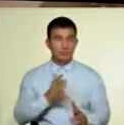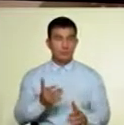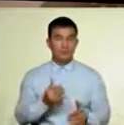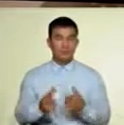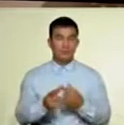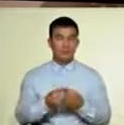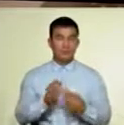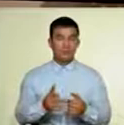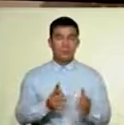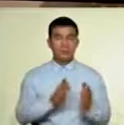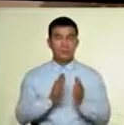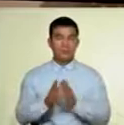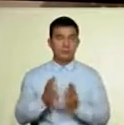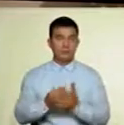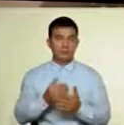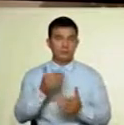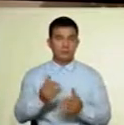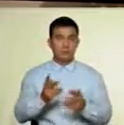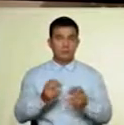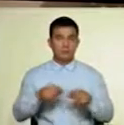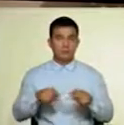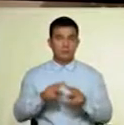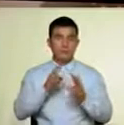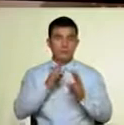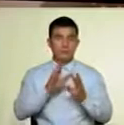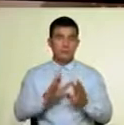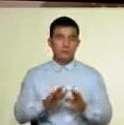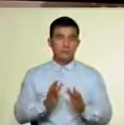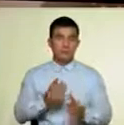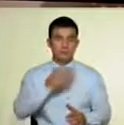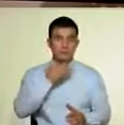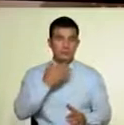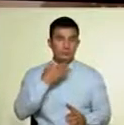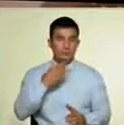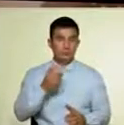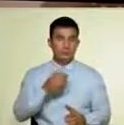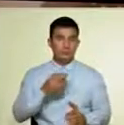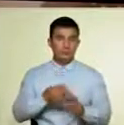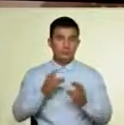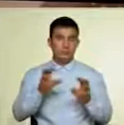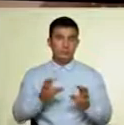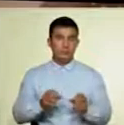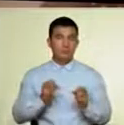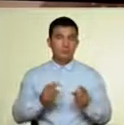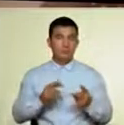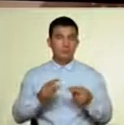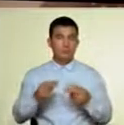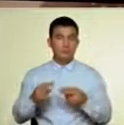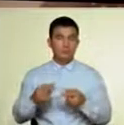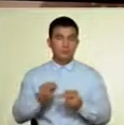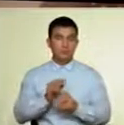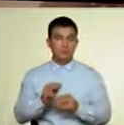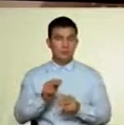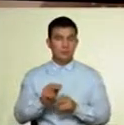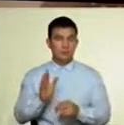bilan aynan mana bu ko'rinishga qaytgan holatda ko'p hadlarni standart shaklga keltirishni